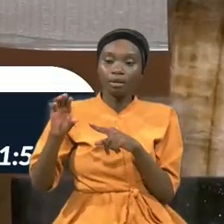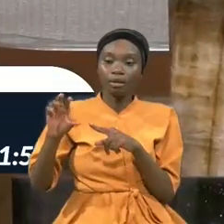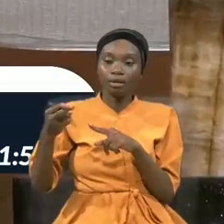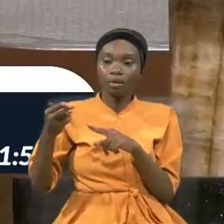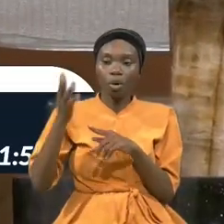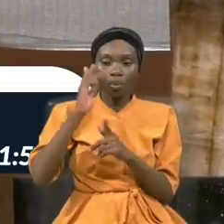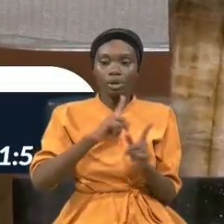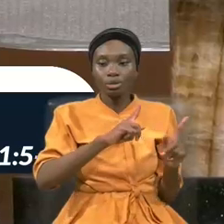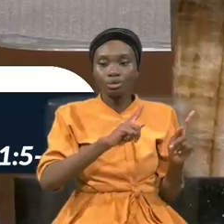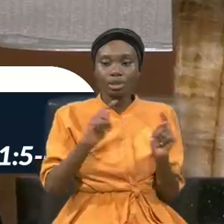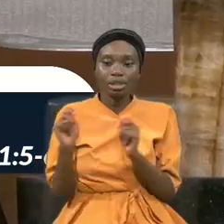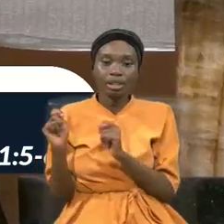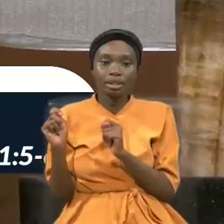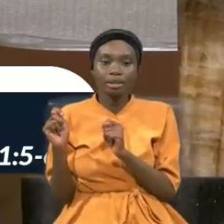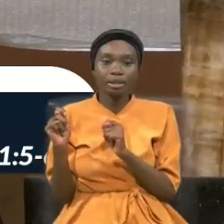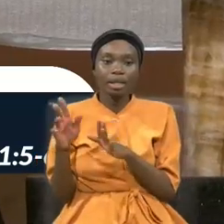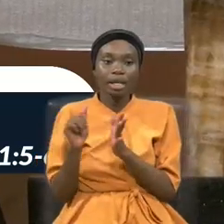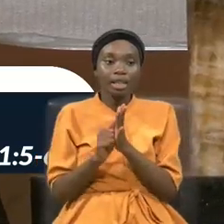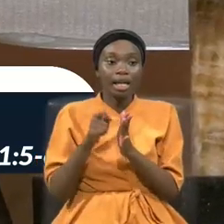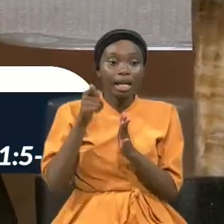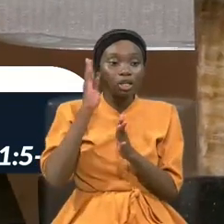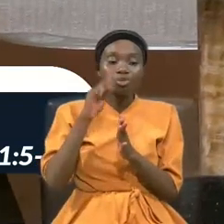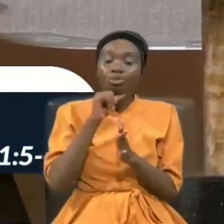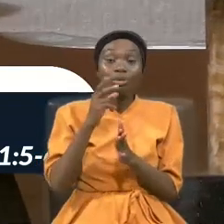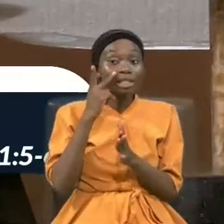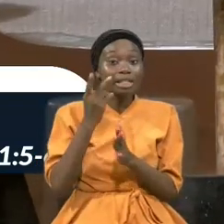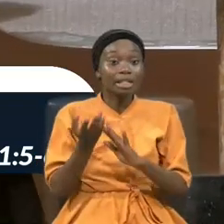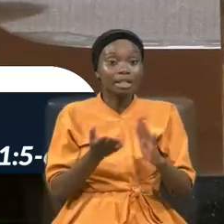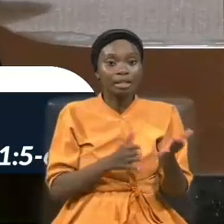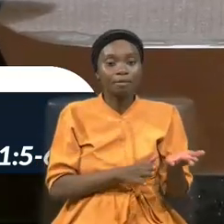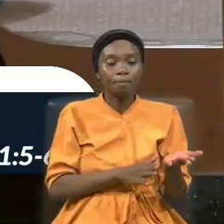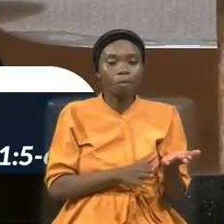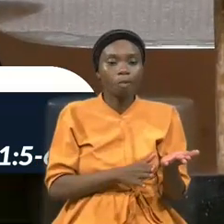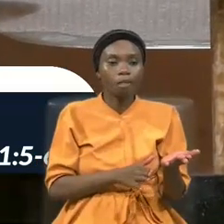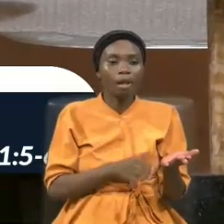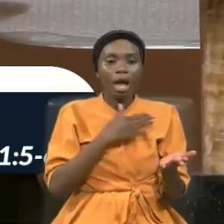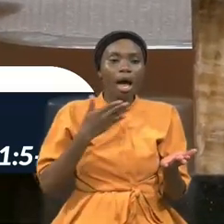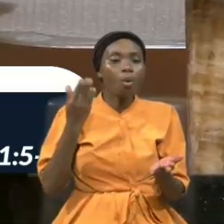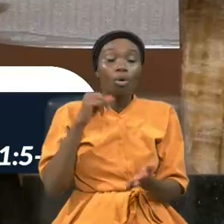qu'Enoch fut enlevé pour qu'il ne vit point la mort